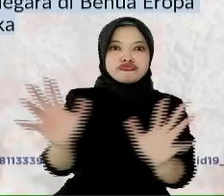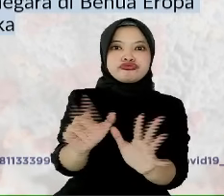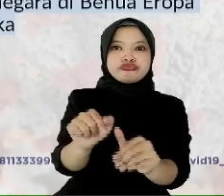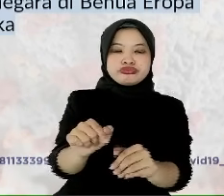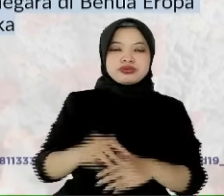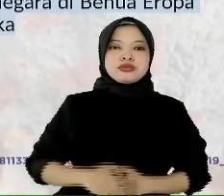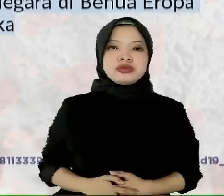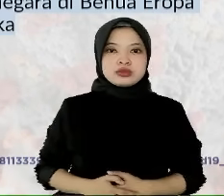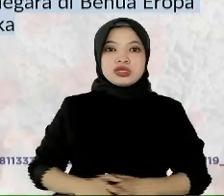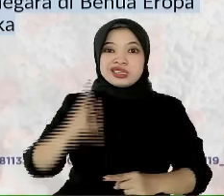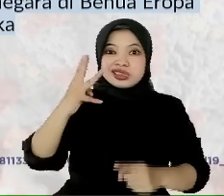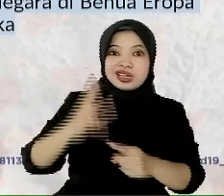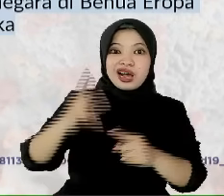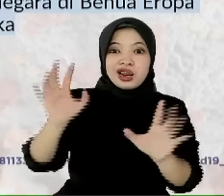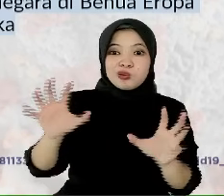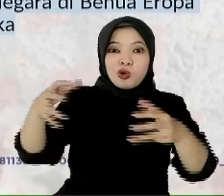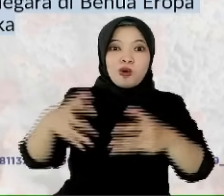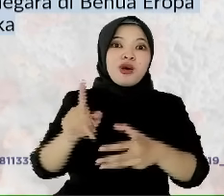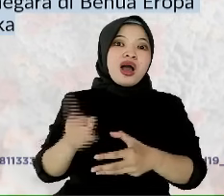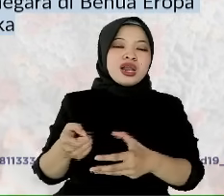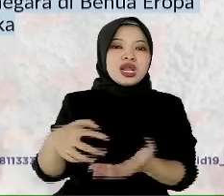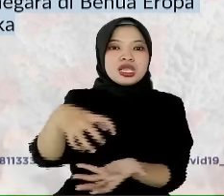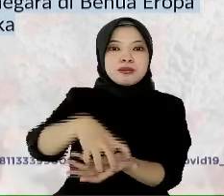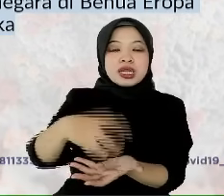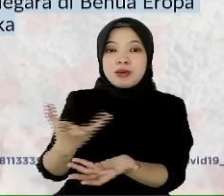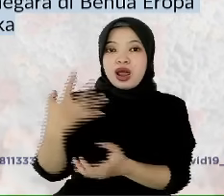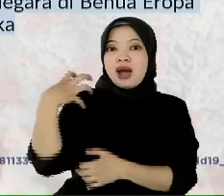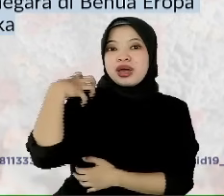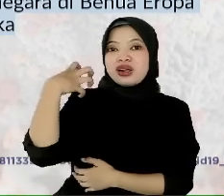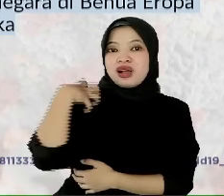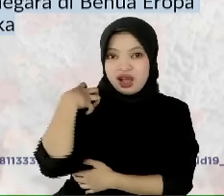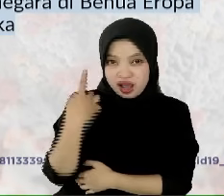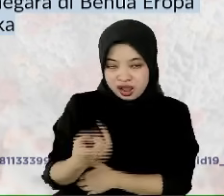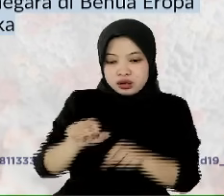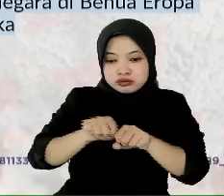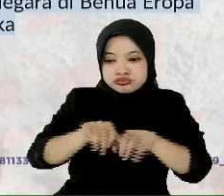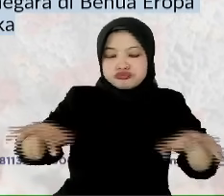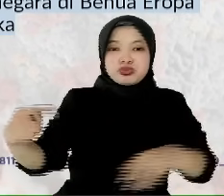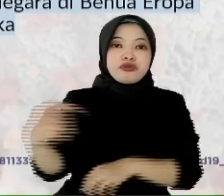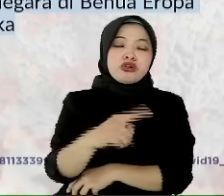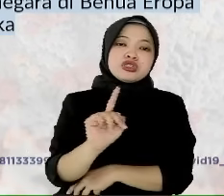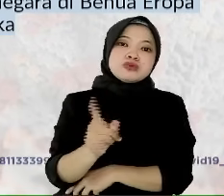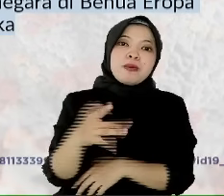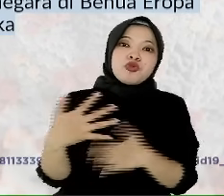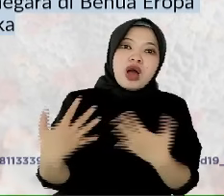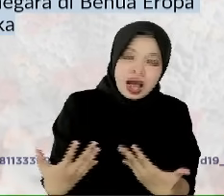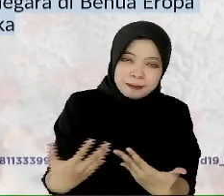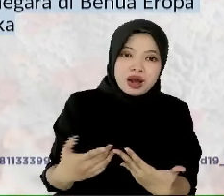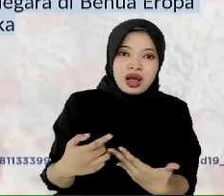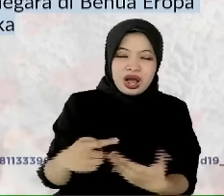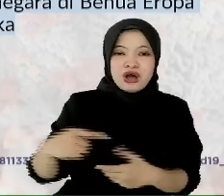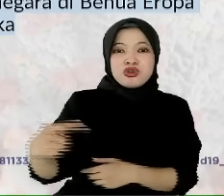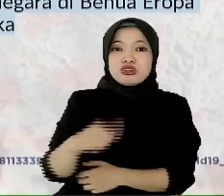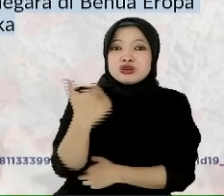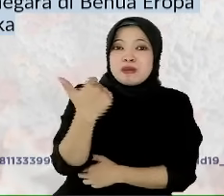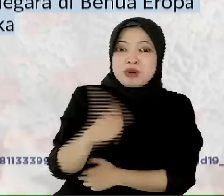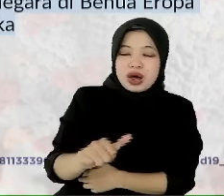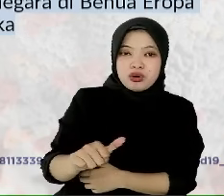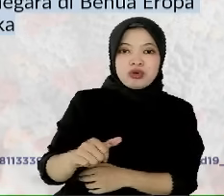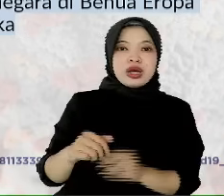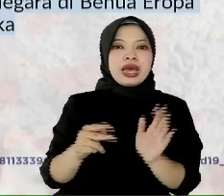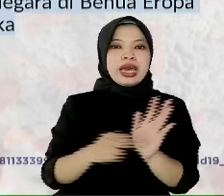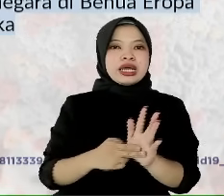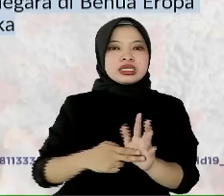gelombang ketiga yang saat ini terjadi di Kentucky, Amerika Serikat, disebabkan oleh distribusi varian baru yaitu